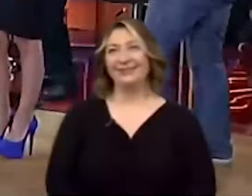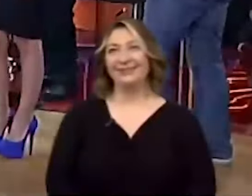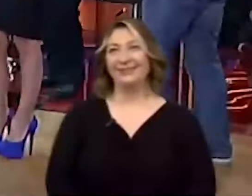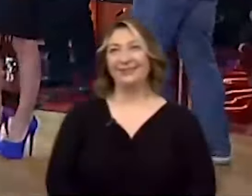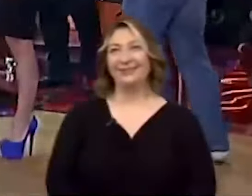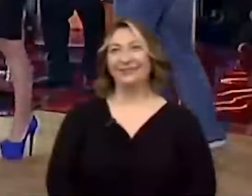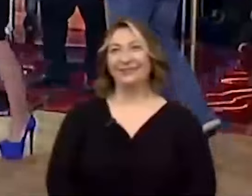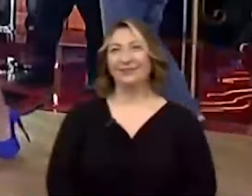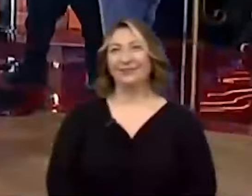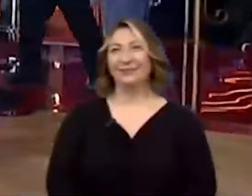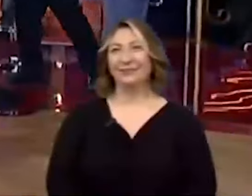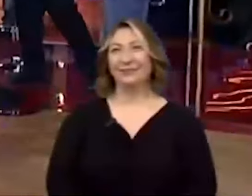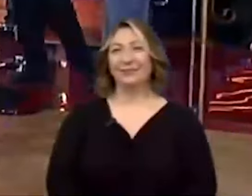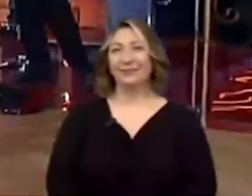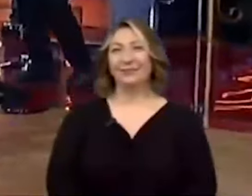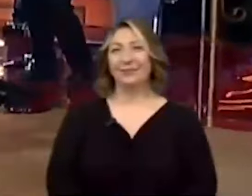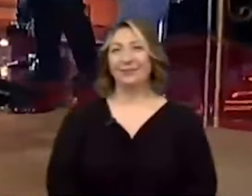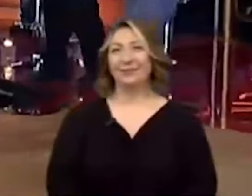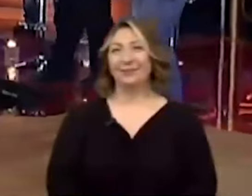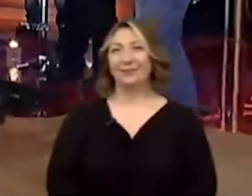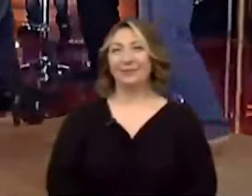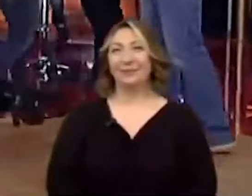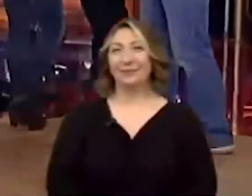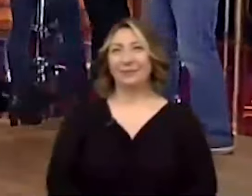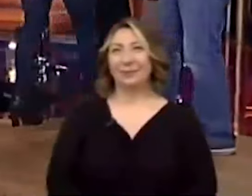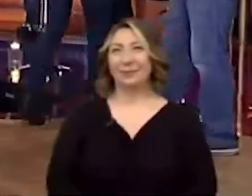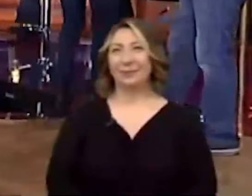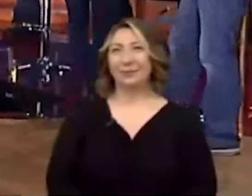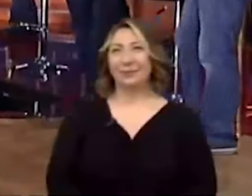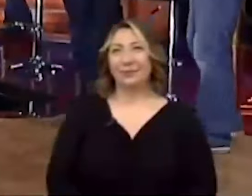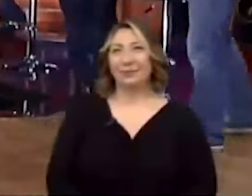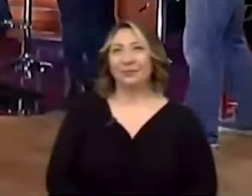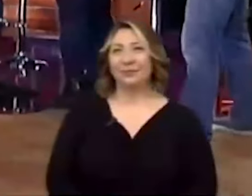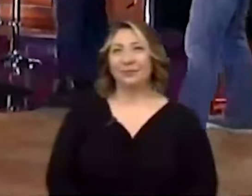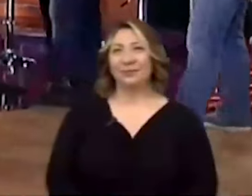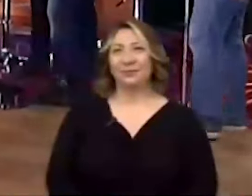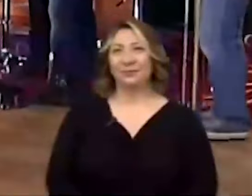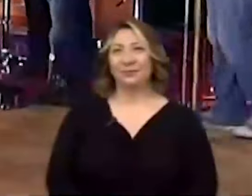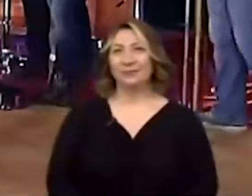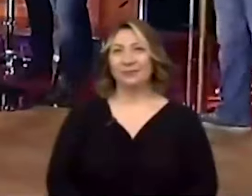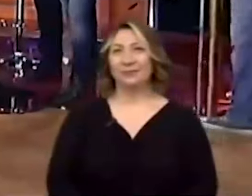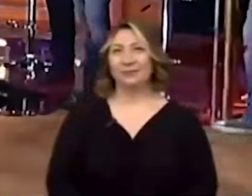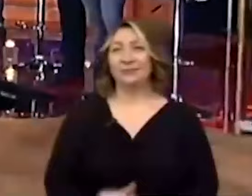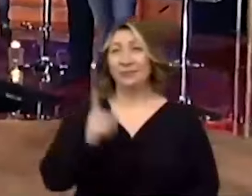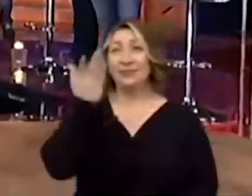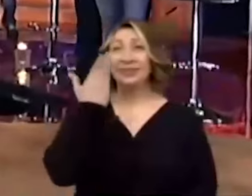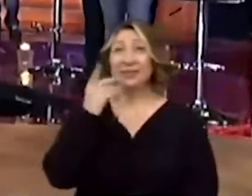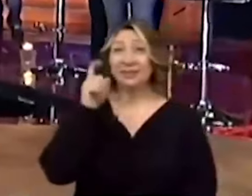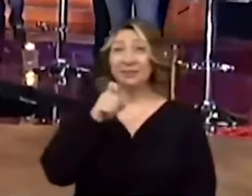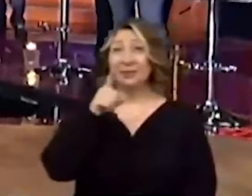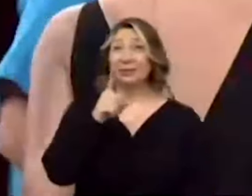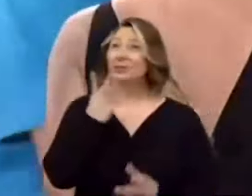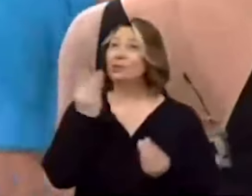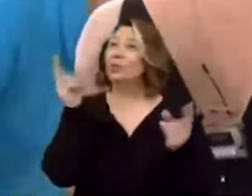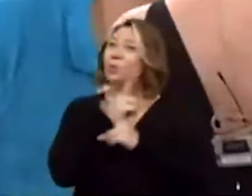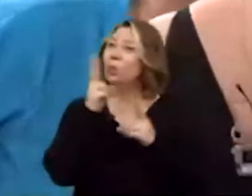Hızlı yaptın 10 dakika dedin. Evet. Ya çekilecek dedin 10 dakika dedin. Sen izledin mi? Marşeri Cümbüş'ü.